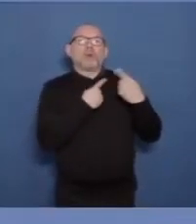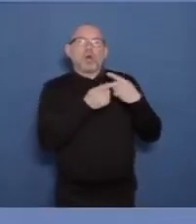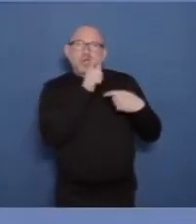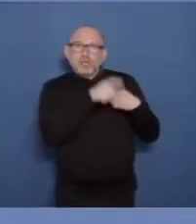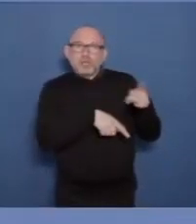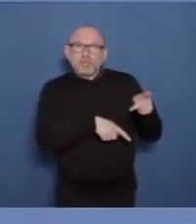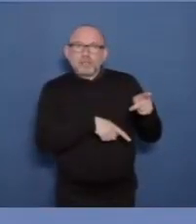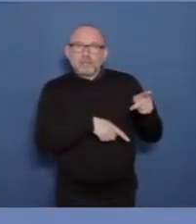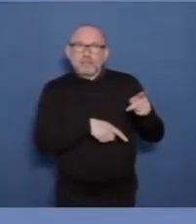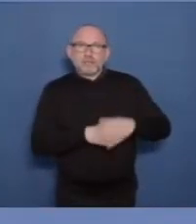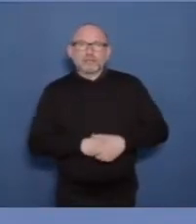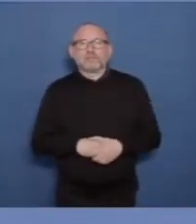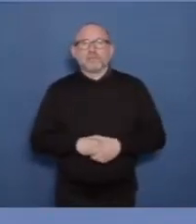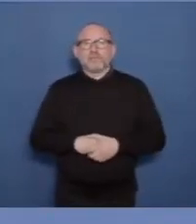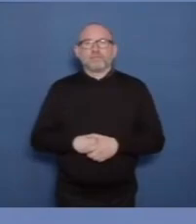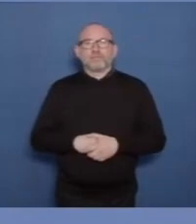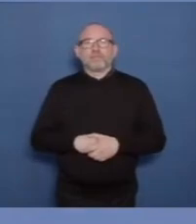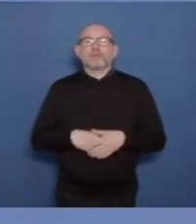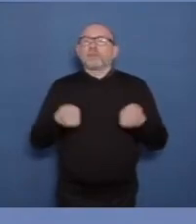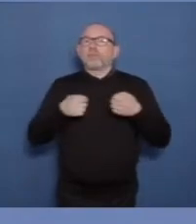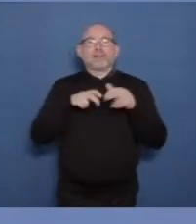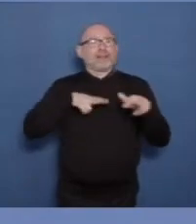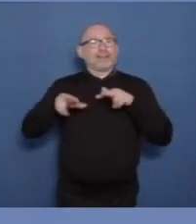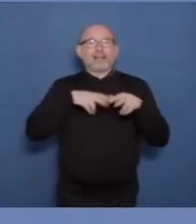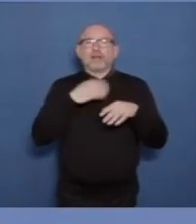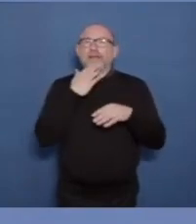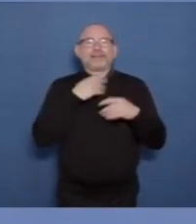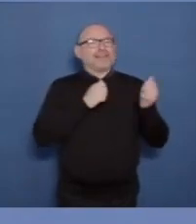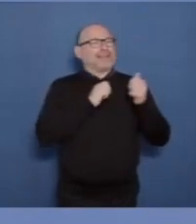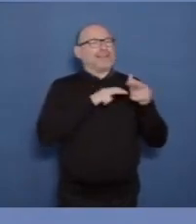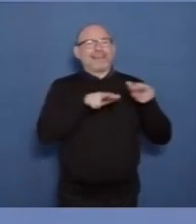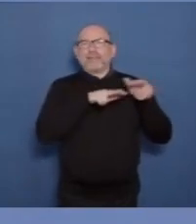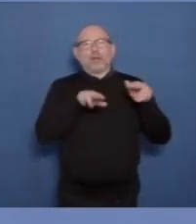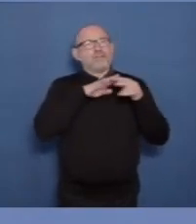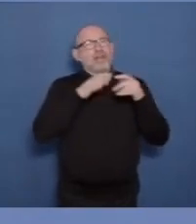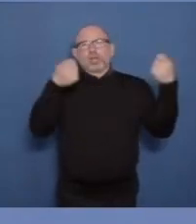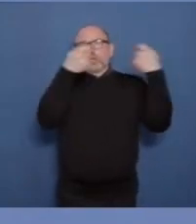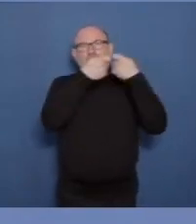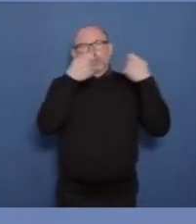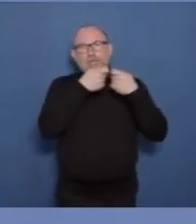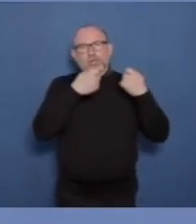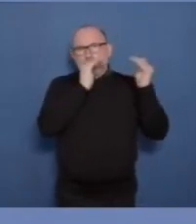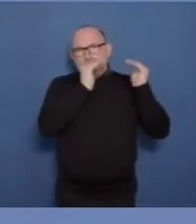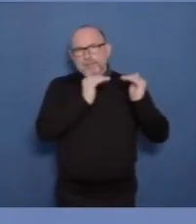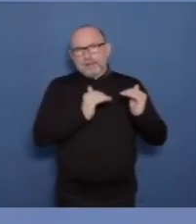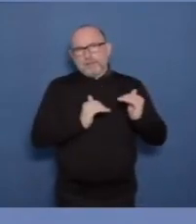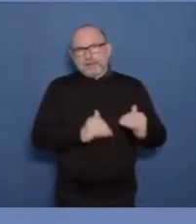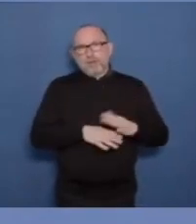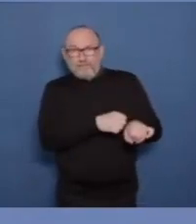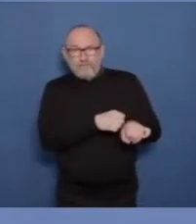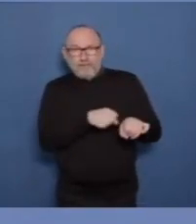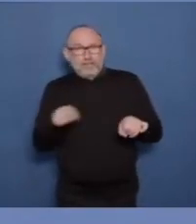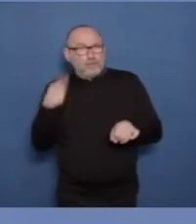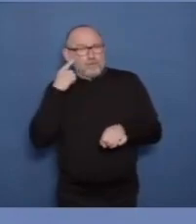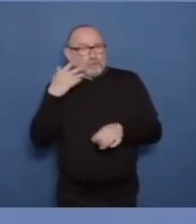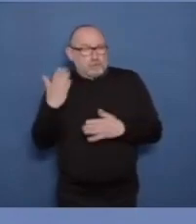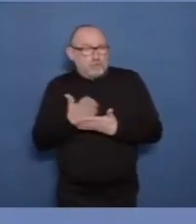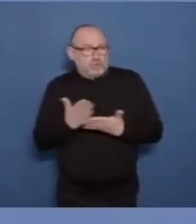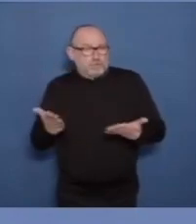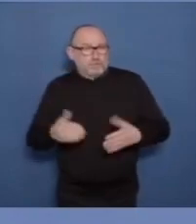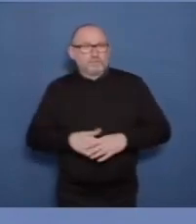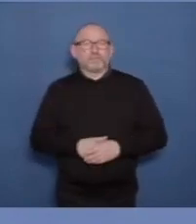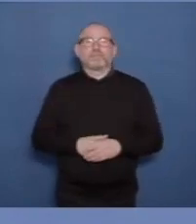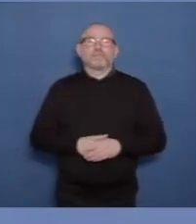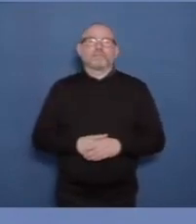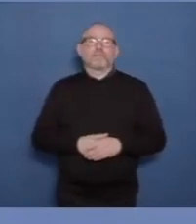Die Bundesregierung hat auf vielen Ebenen Kontakte mit der israelischen Regierung. Und über Einzelheiten kann ich Ihnen hier nichts sagen. Herr Seibert, auch